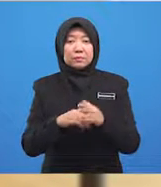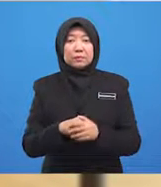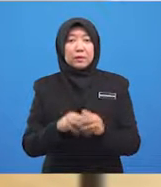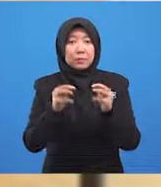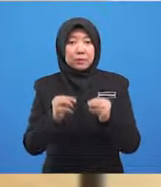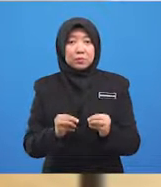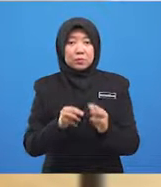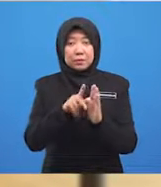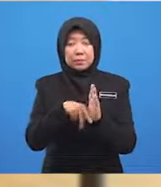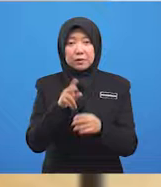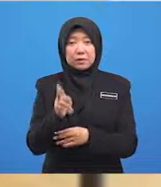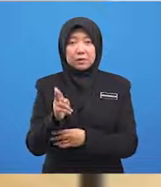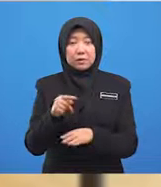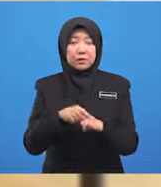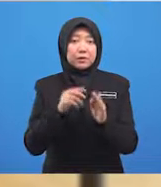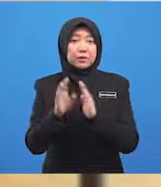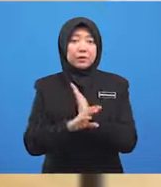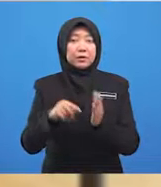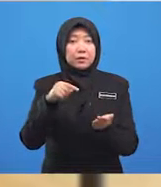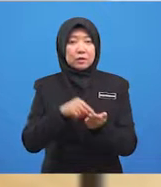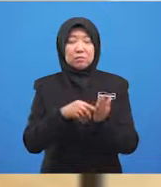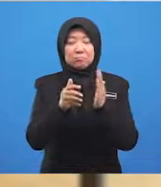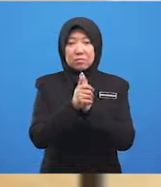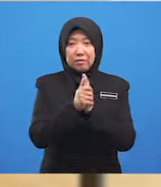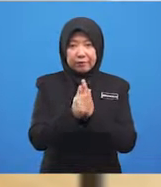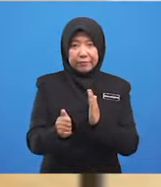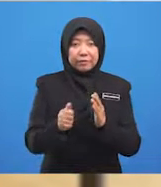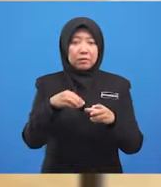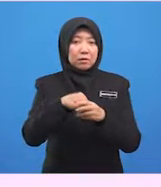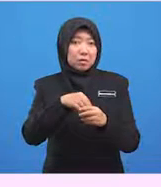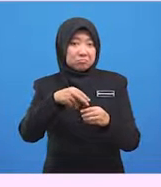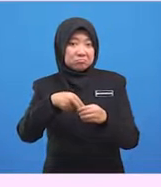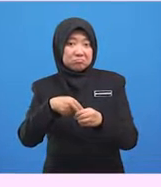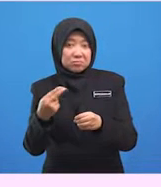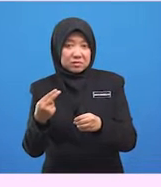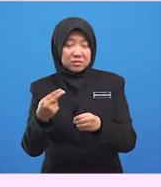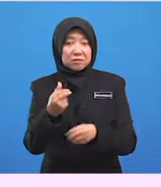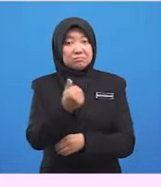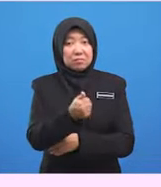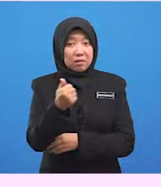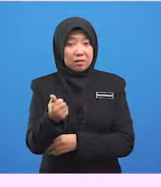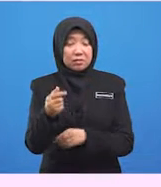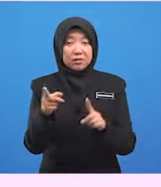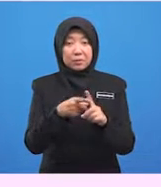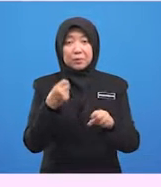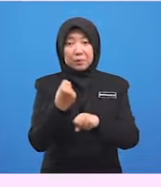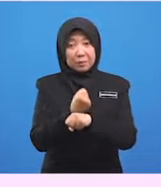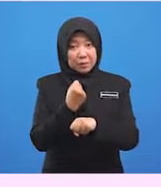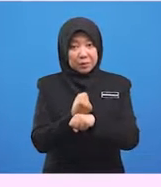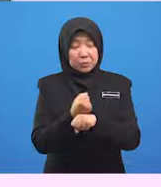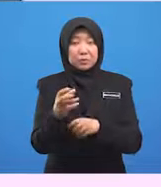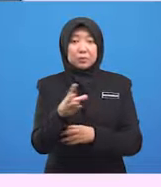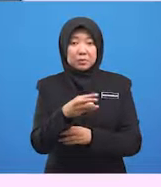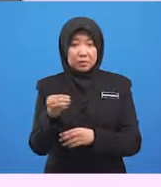prasejarah di negara ini berkemah Iran dalam menghasilkan peralatan daripada batu